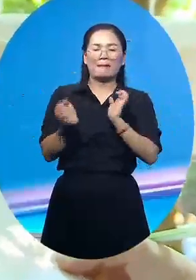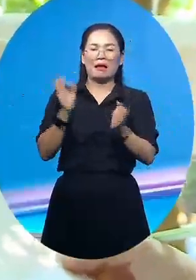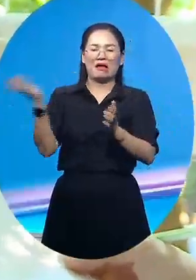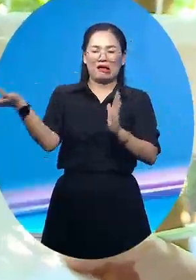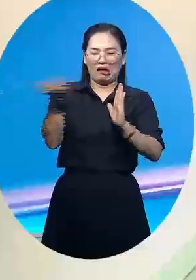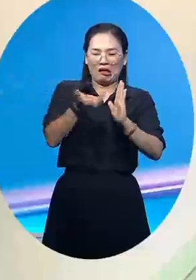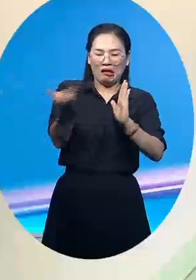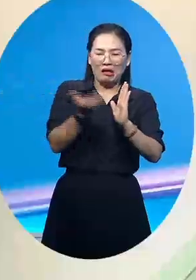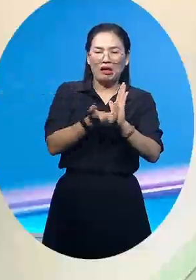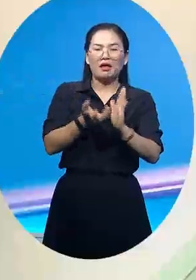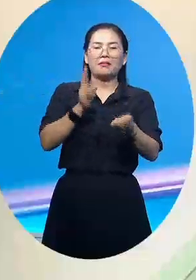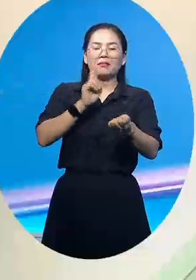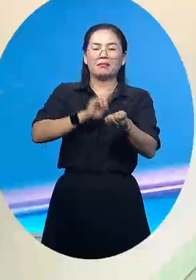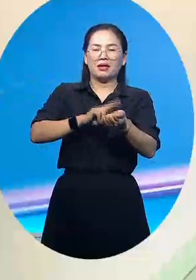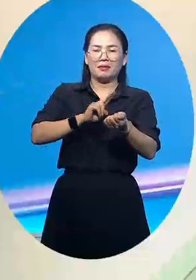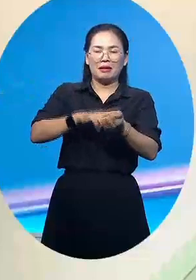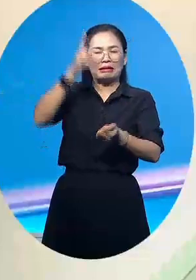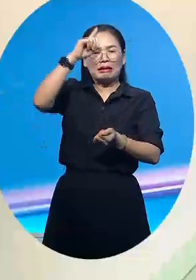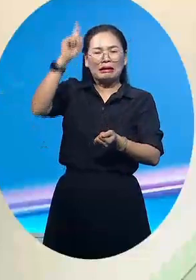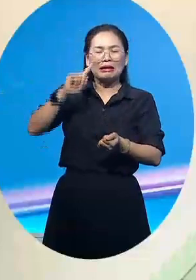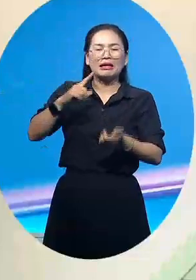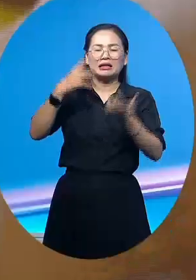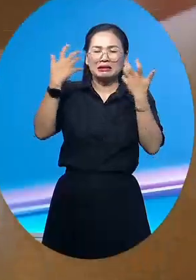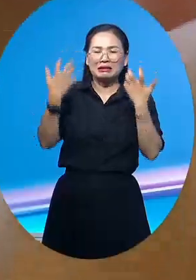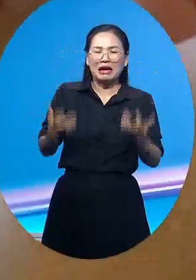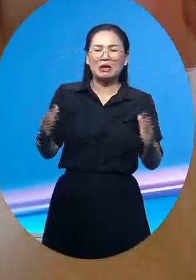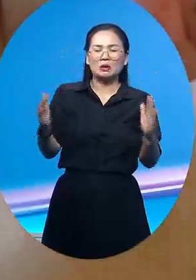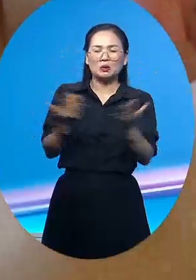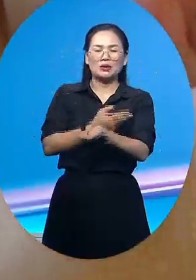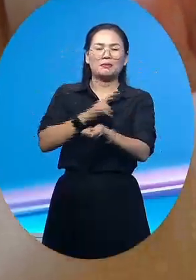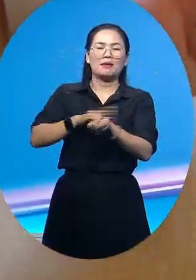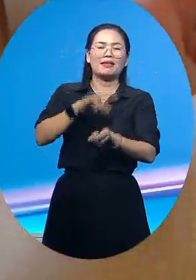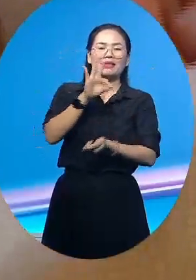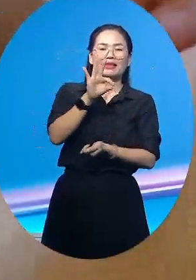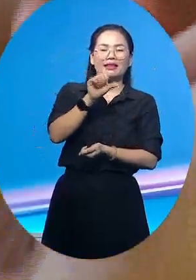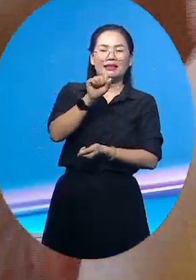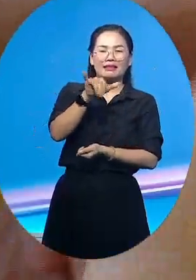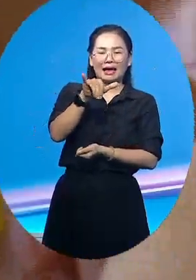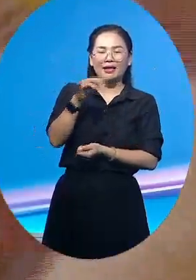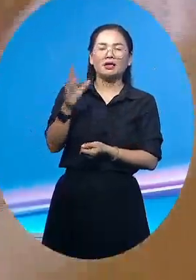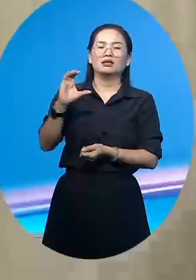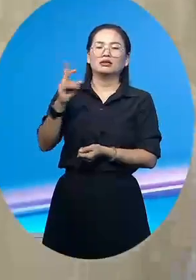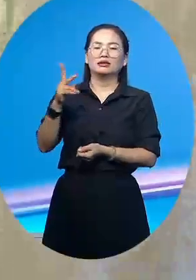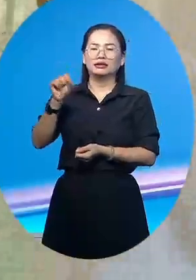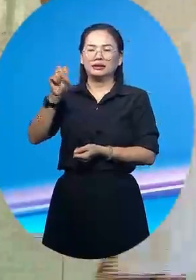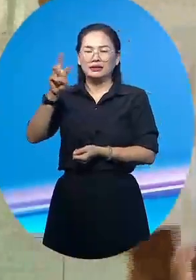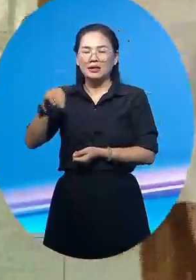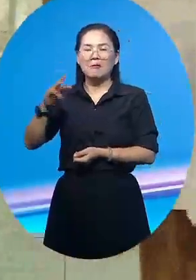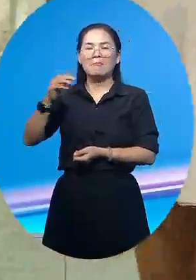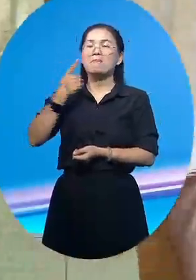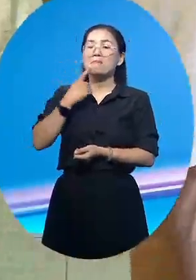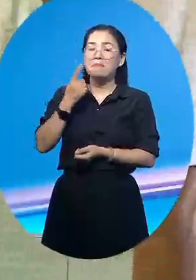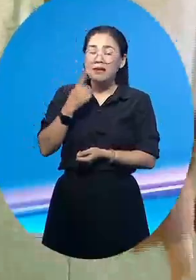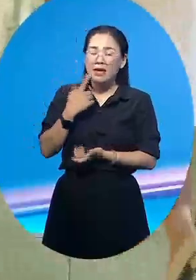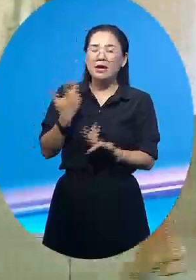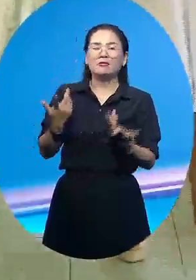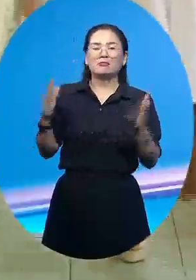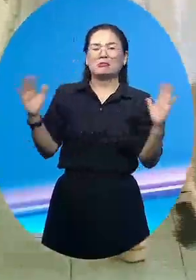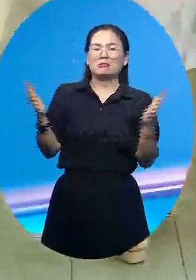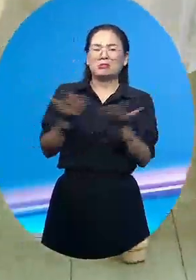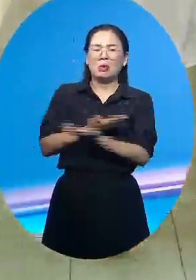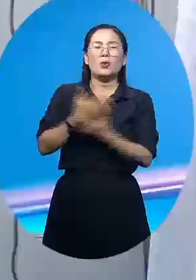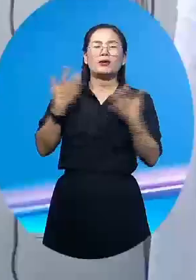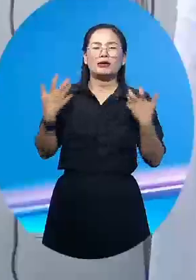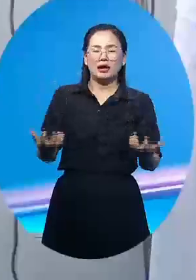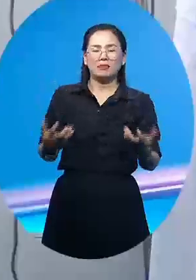trong số đó có biến chứng thần kinh chuyển nặng so với tuần trước số lượng bệnh tay chân miệng tại đây đã tăng gấp rưỡi và chưa có dấu hiệu giảm buộc bệnh viện